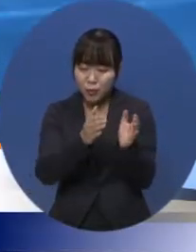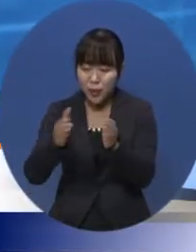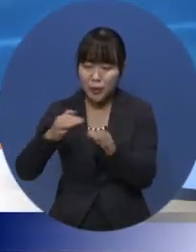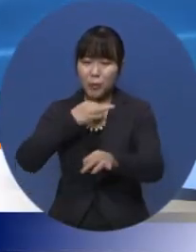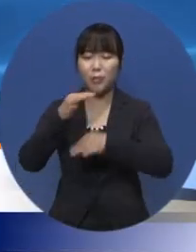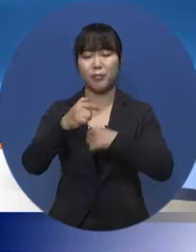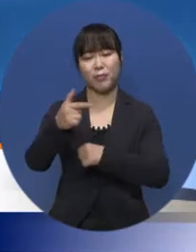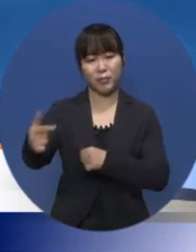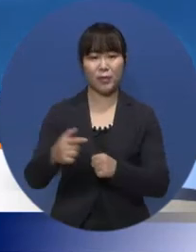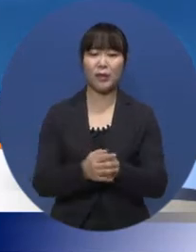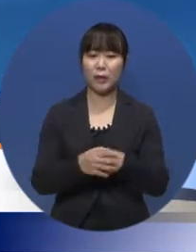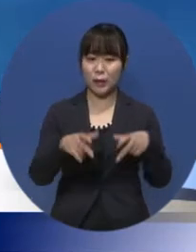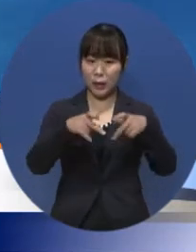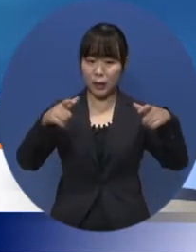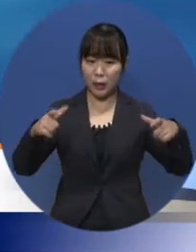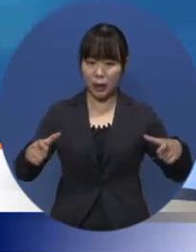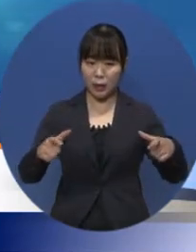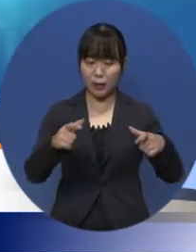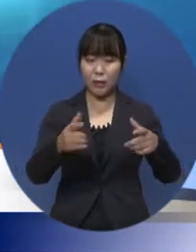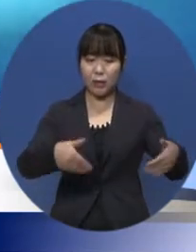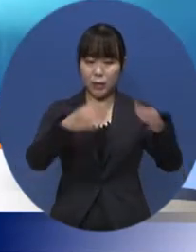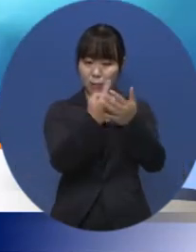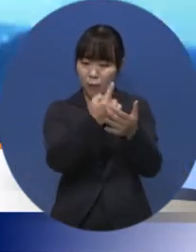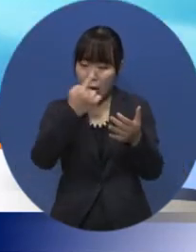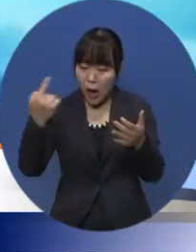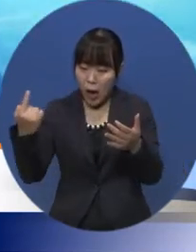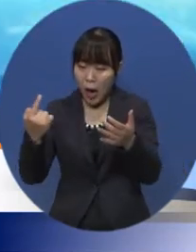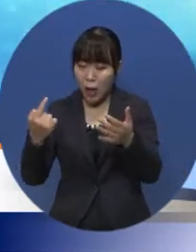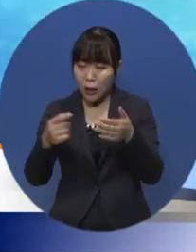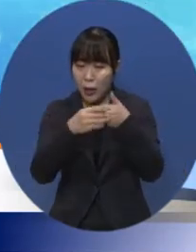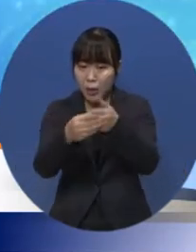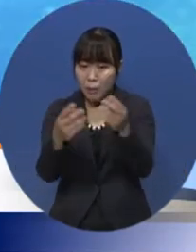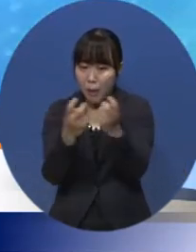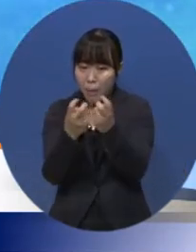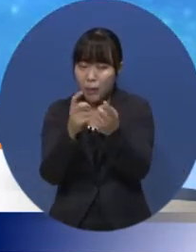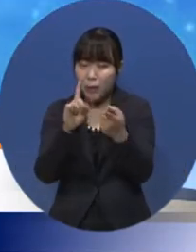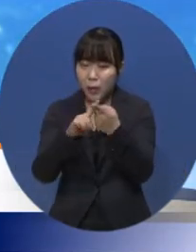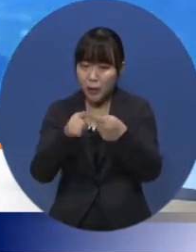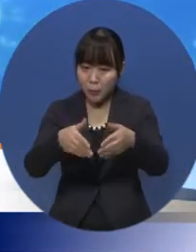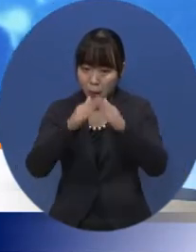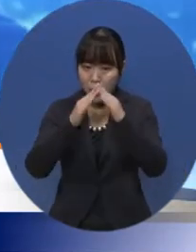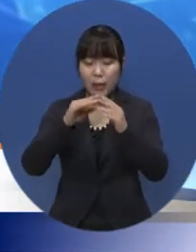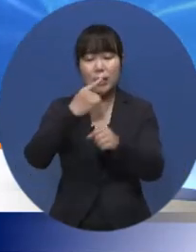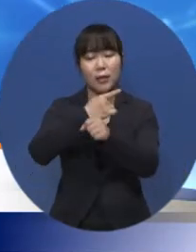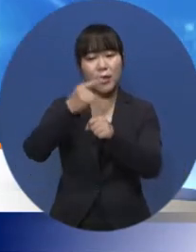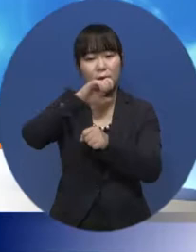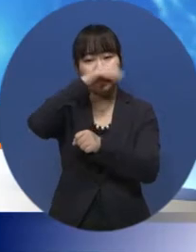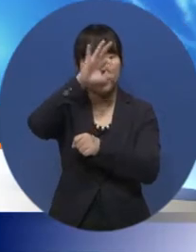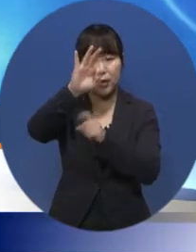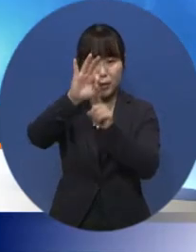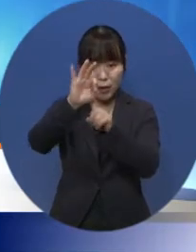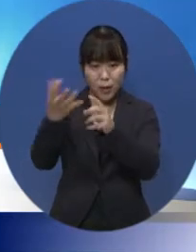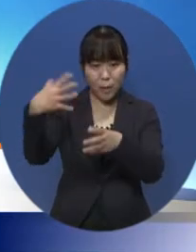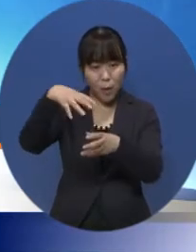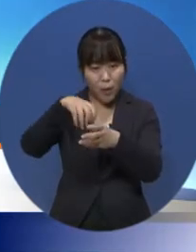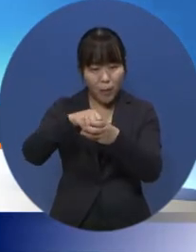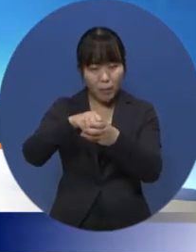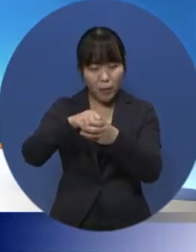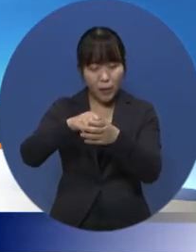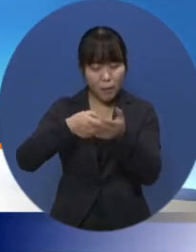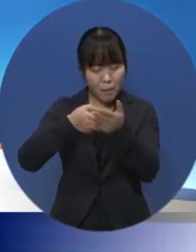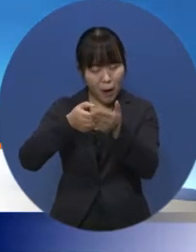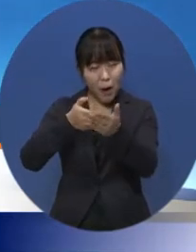높습니다. 장애계는 탈시설 로드맵을 수립하고 내년 예산에 반영해 줄 것을 강력히 요구하고